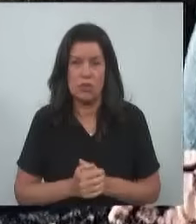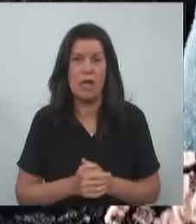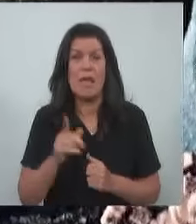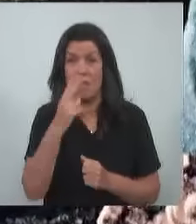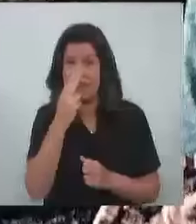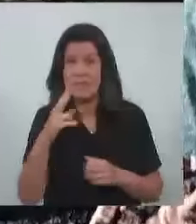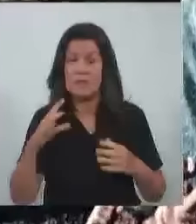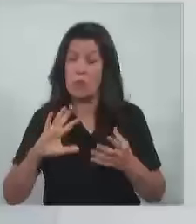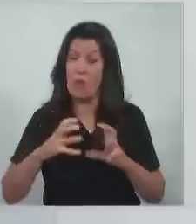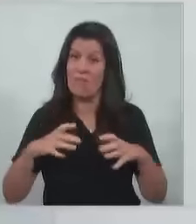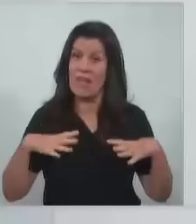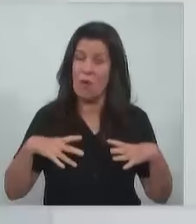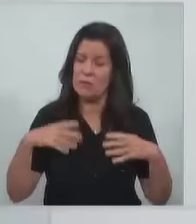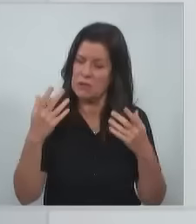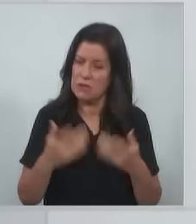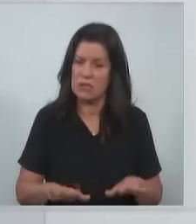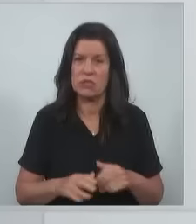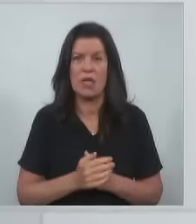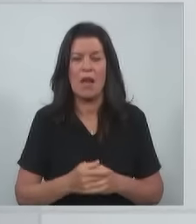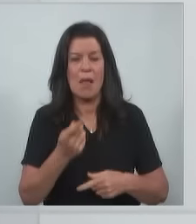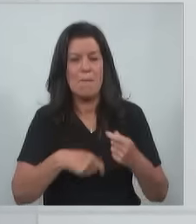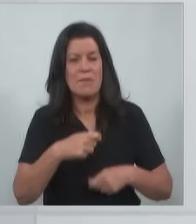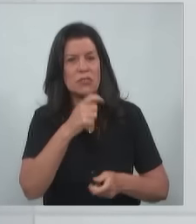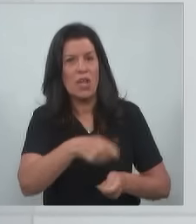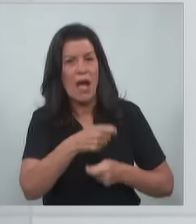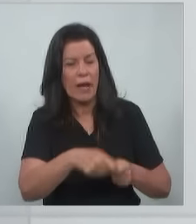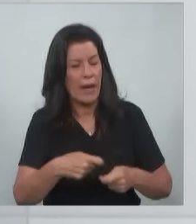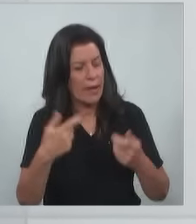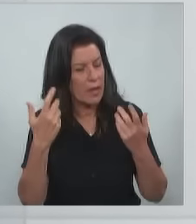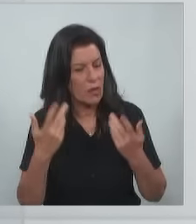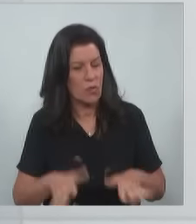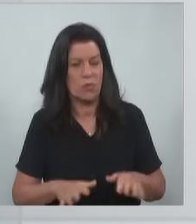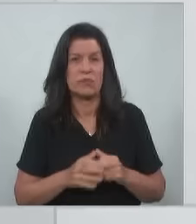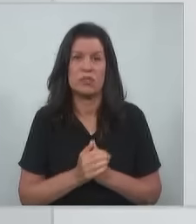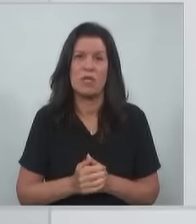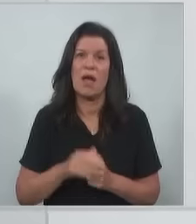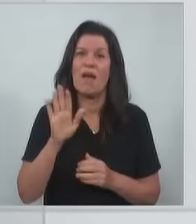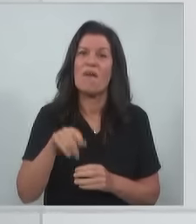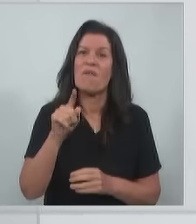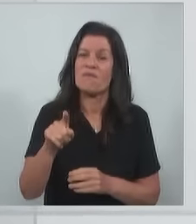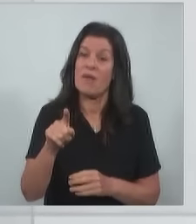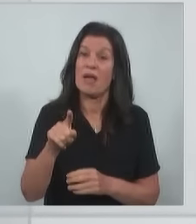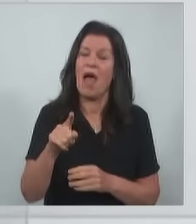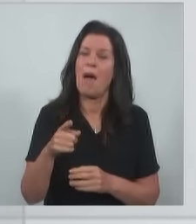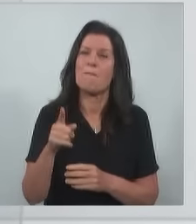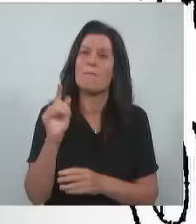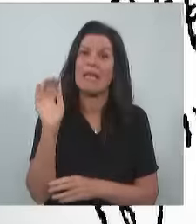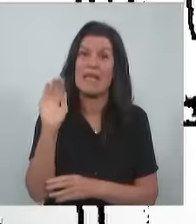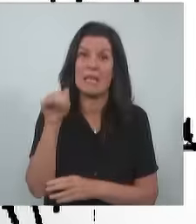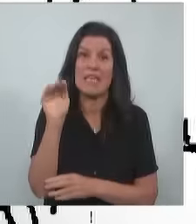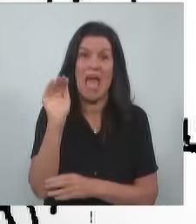דרך המשק החקלאי, עד לחוות היענים שבה הוטלה הביצה הגדולה ביותר בעולם. החלום קרס, הקיבוץ